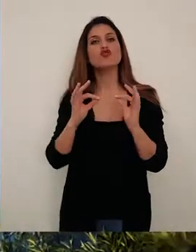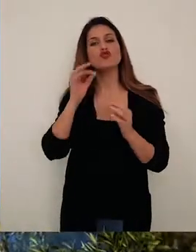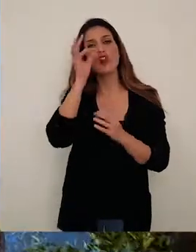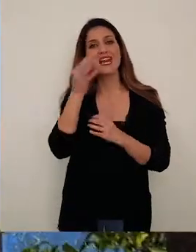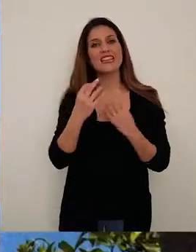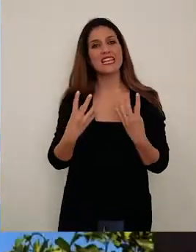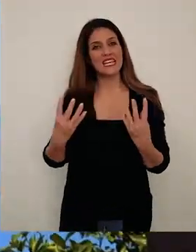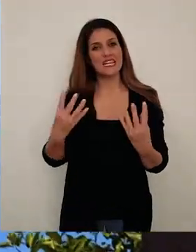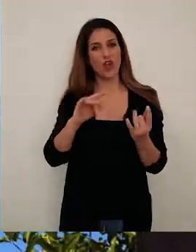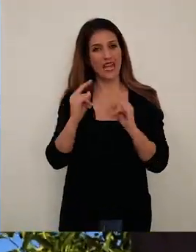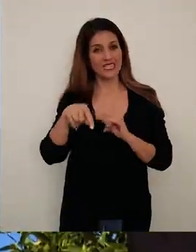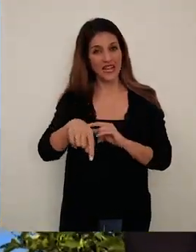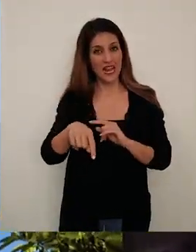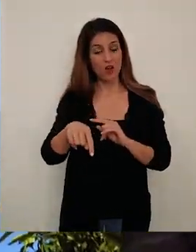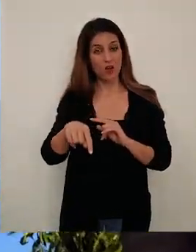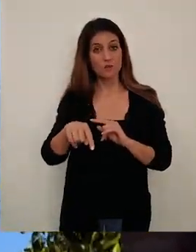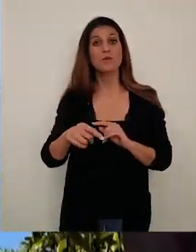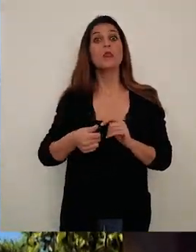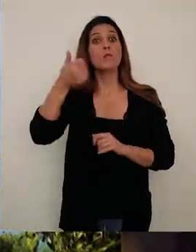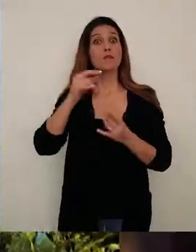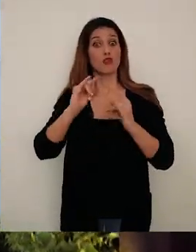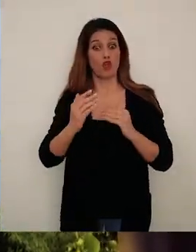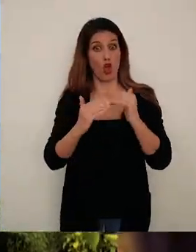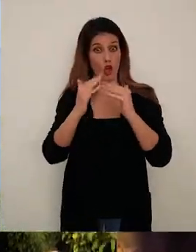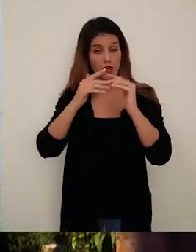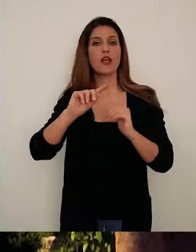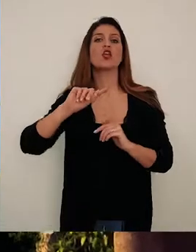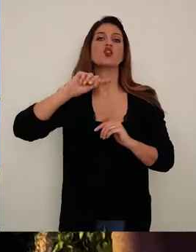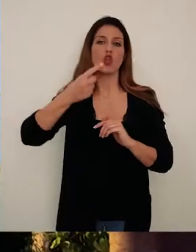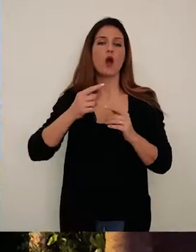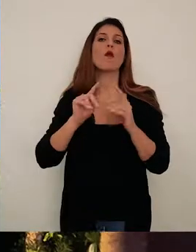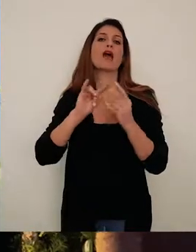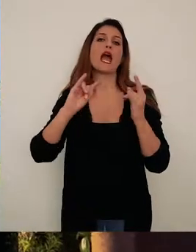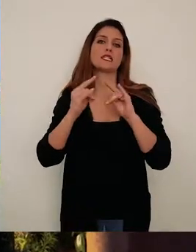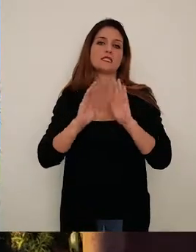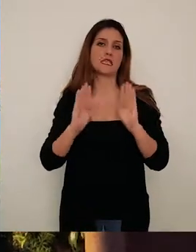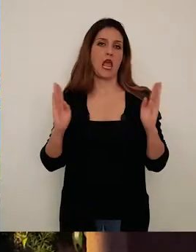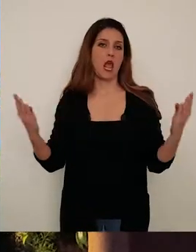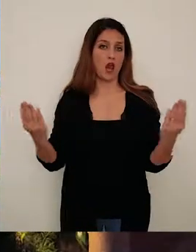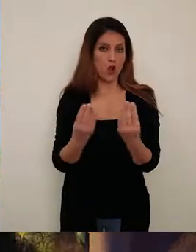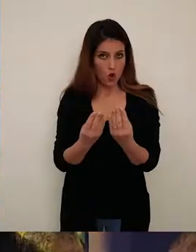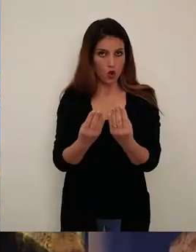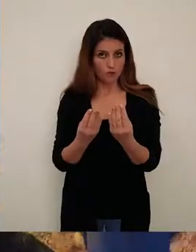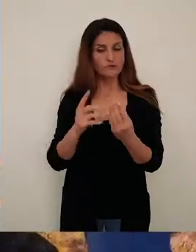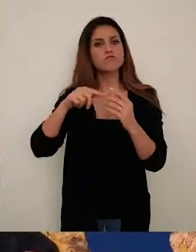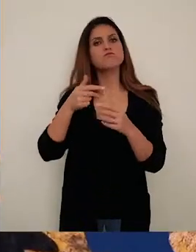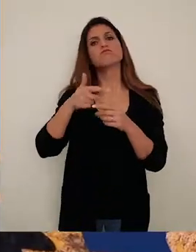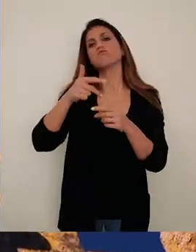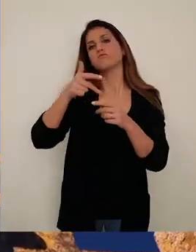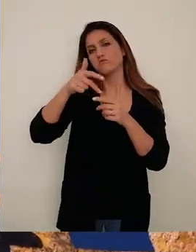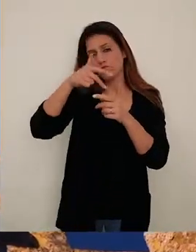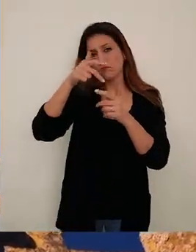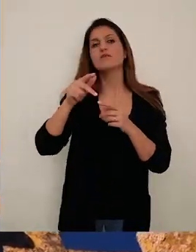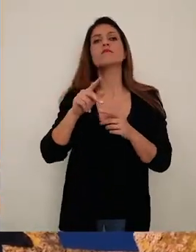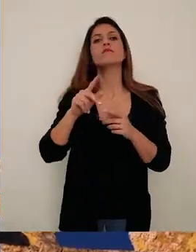stesso. Venne poi ristrutturata e potenziata nel XV secolo dai baroni Guarini, all'indomani dell'attacco dei